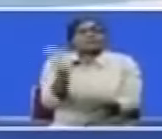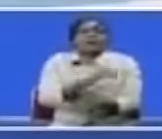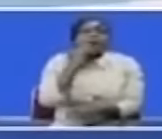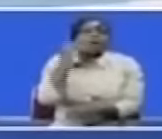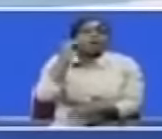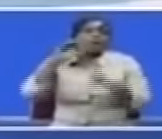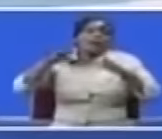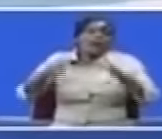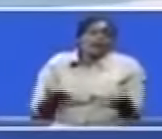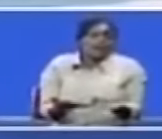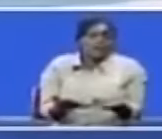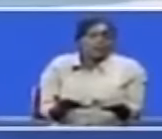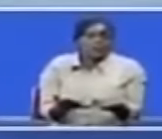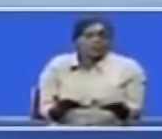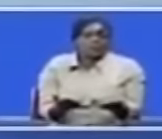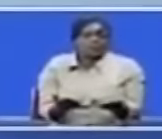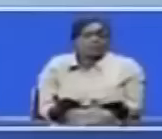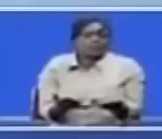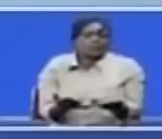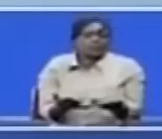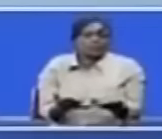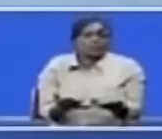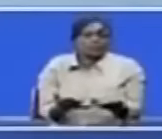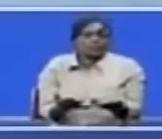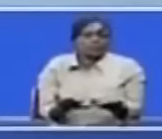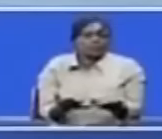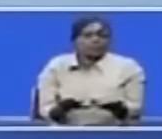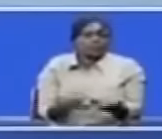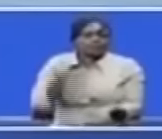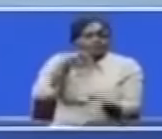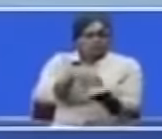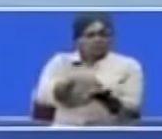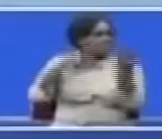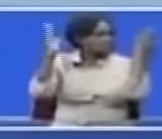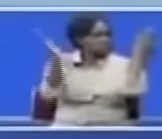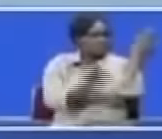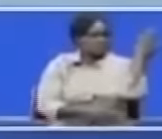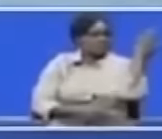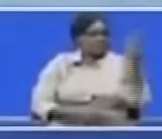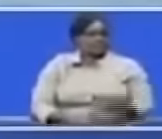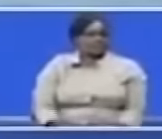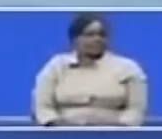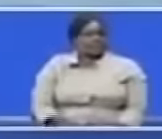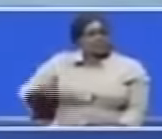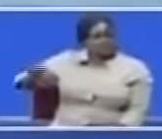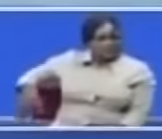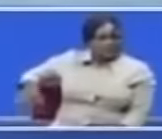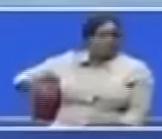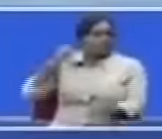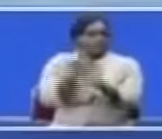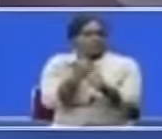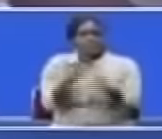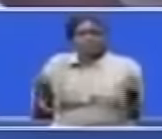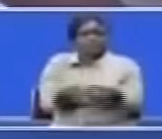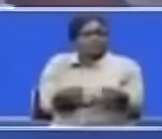hii akitoka kazini atafanya nini? Sasa hadi si hadi. Tunchelewa mpaka kwenda